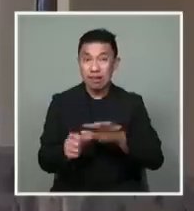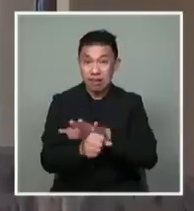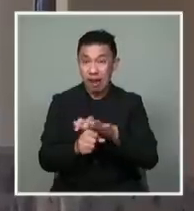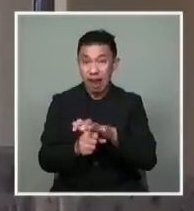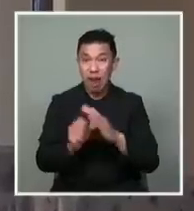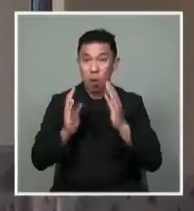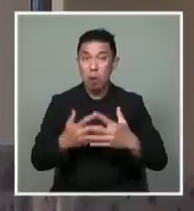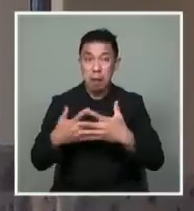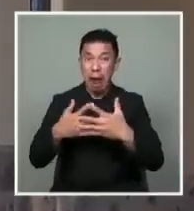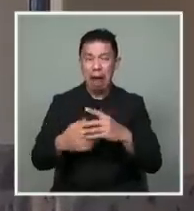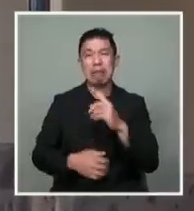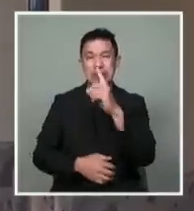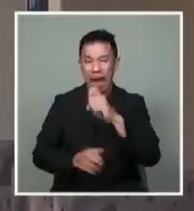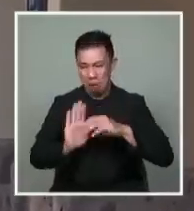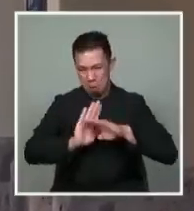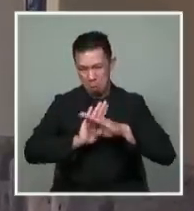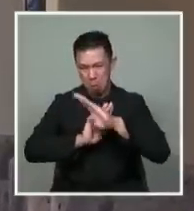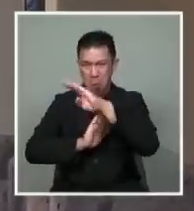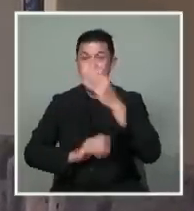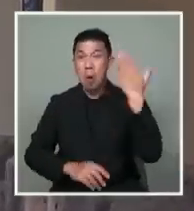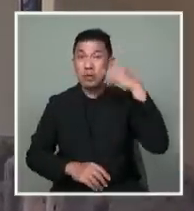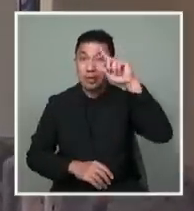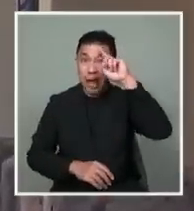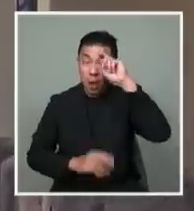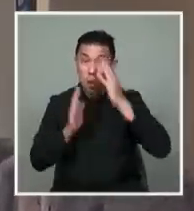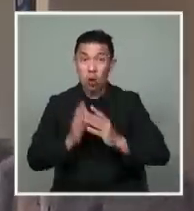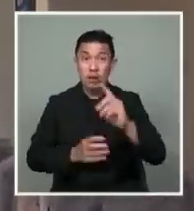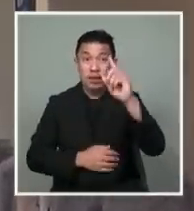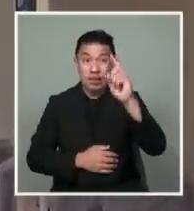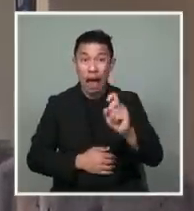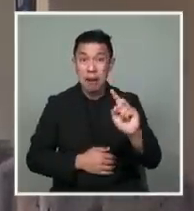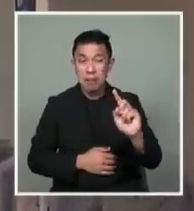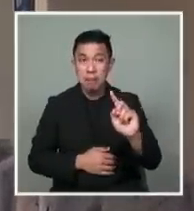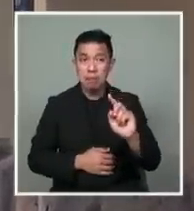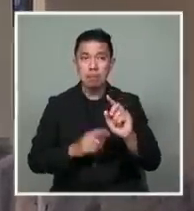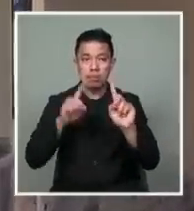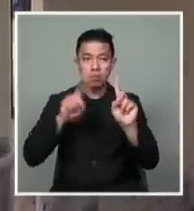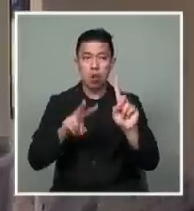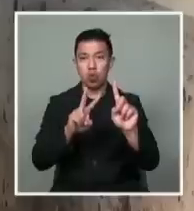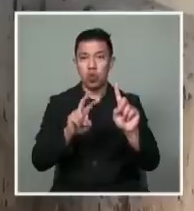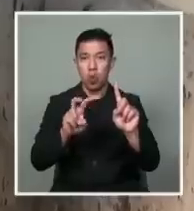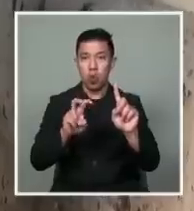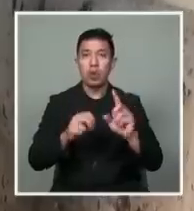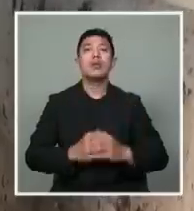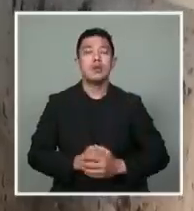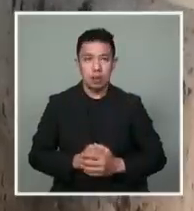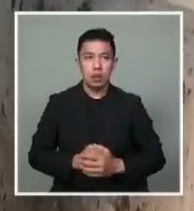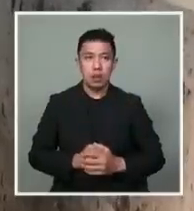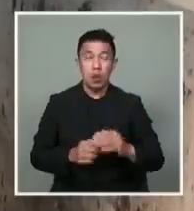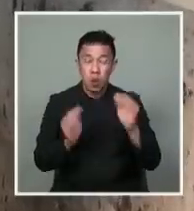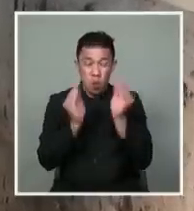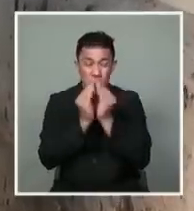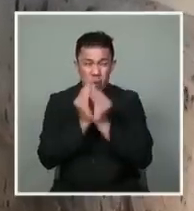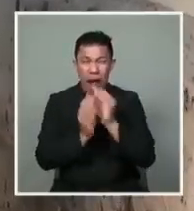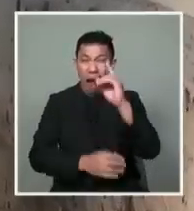ปในอัตราที่เร่งตัวอยู่แล้วนะคะเพราะว่าเมื่อวันเสาร์ที่ผ่านมามีผู้เสียชีวิตรายใหม่เกือบ 1,200 คนเลยทีเดียวยอดผู้เสียชีวิตสะสมที่ส